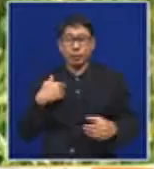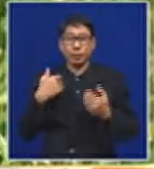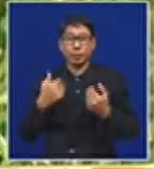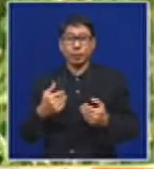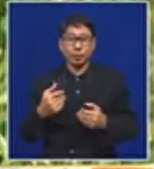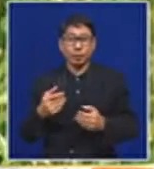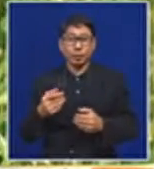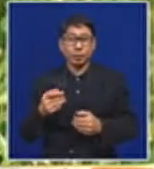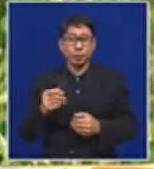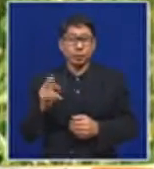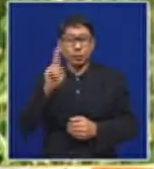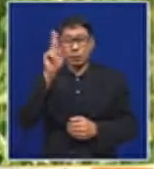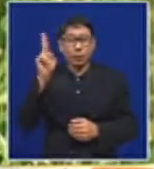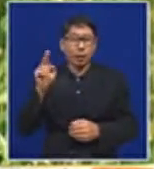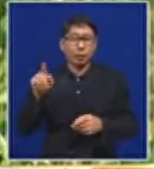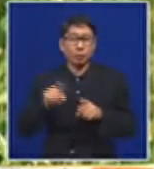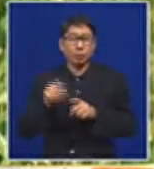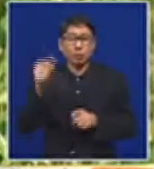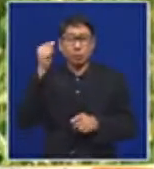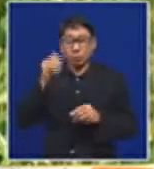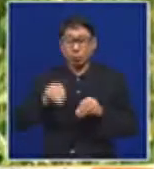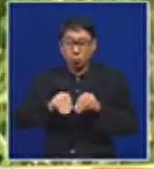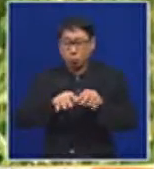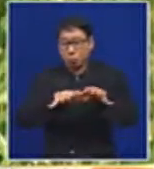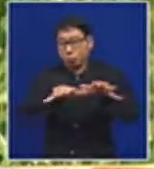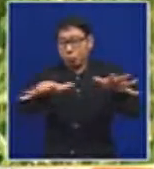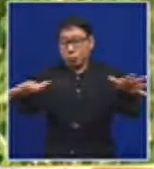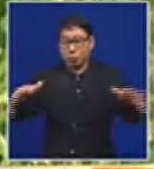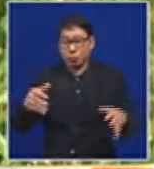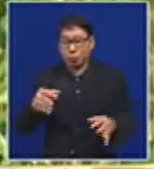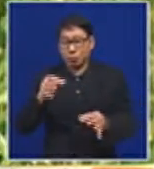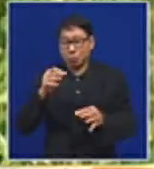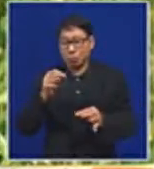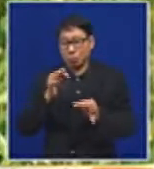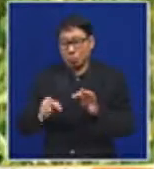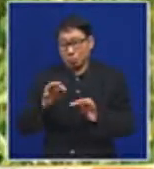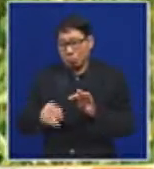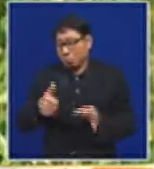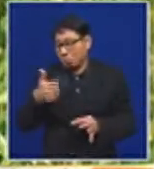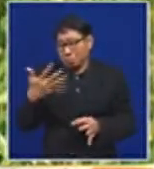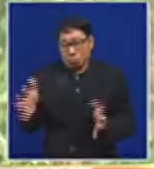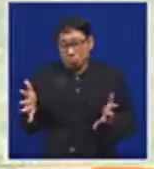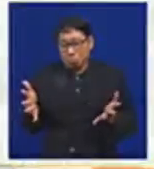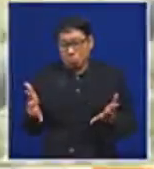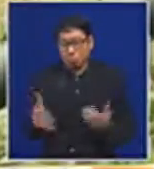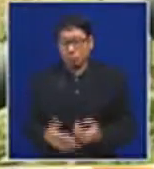ลดใช้ระบบน้ำเราลดมันก็จะกระจายหมดทั้งทั่วมันน้ำก็เปลืองเสียหายไปเยอะเพราะฉะนั้น